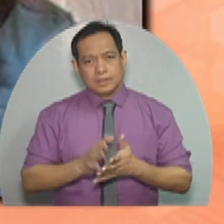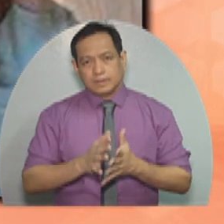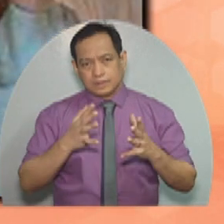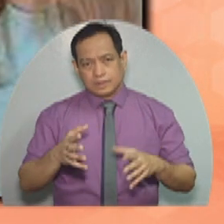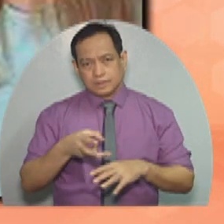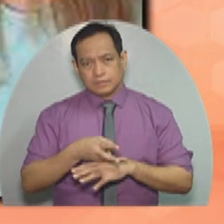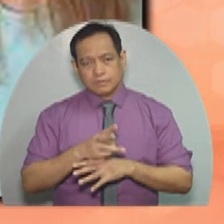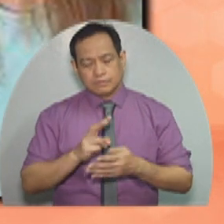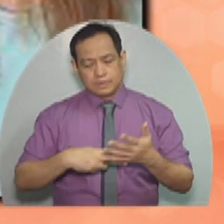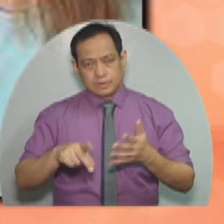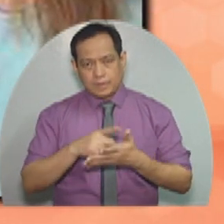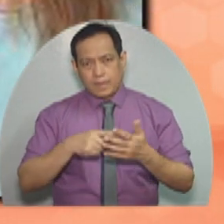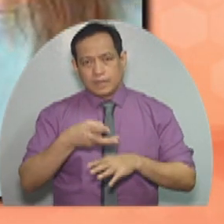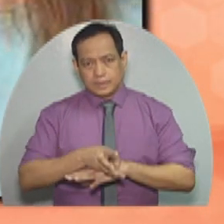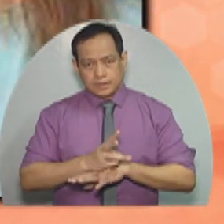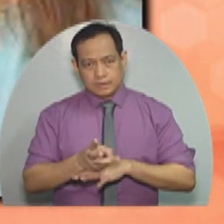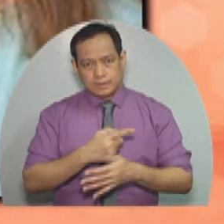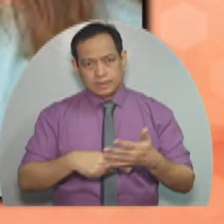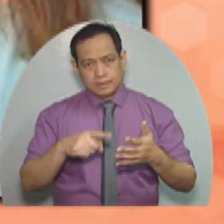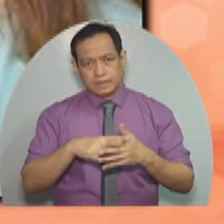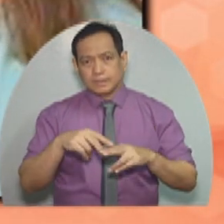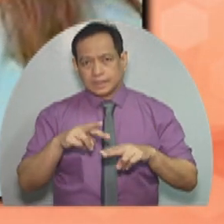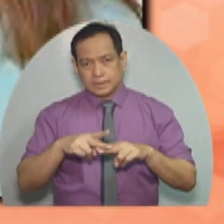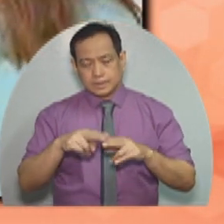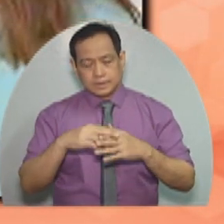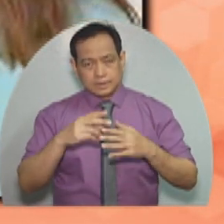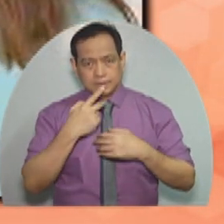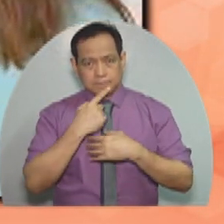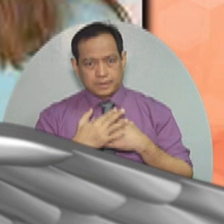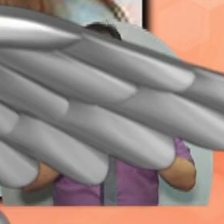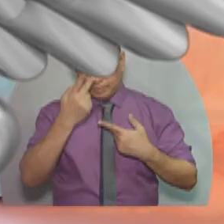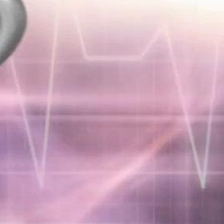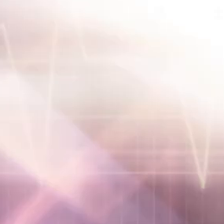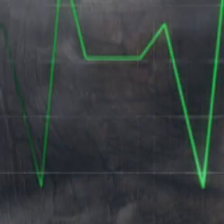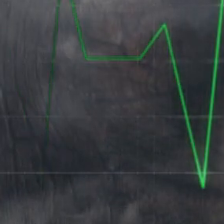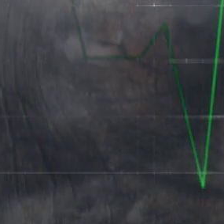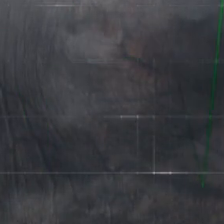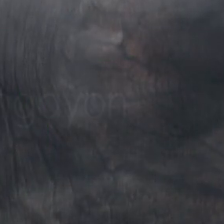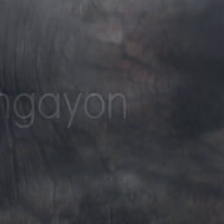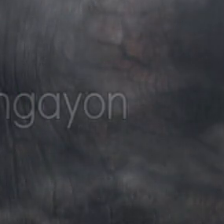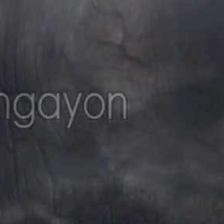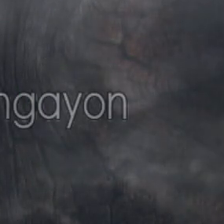pag-ihi at mataas ang sodium o asin sa dugo ng pasyente.